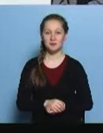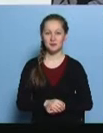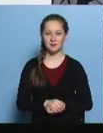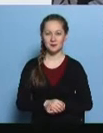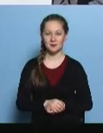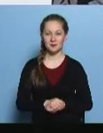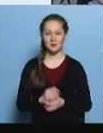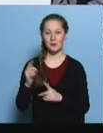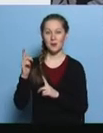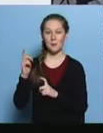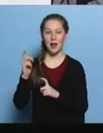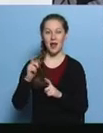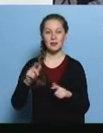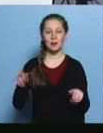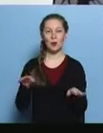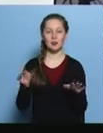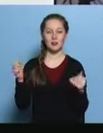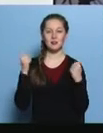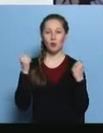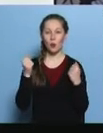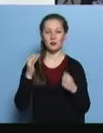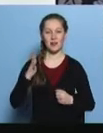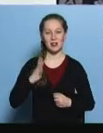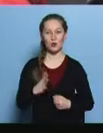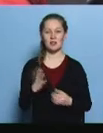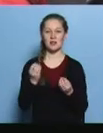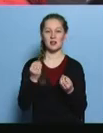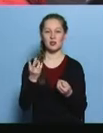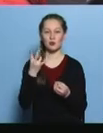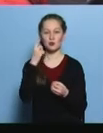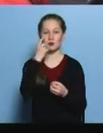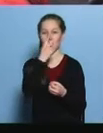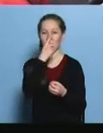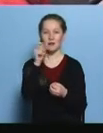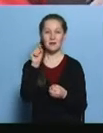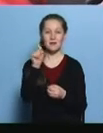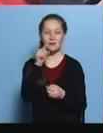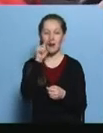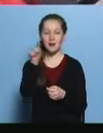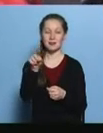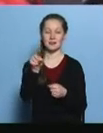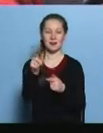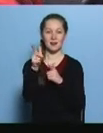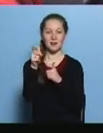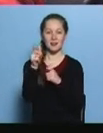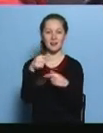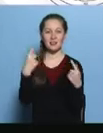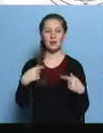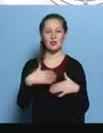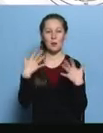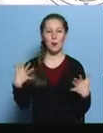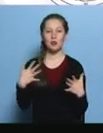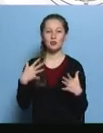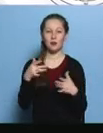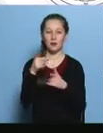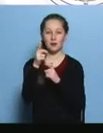В биатлоне, как нигде, важны не только скорость и выносливость, но еще и меткий глаз. Именно здесь, в этом тире, будущие звезды большого спорта тренируются в стрельбе